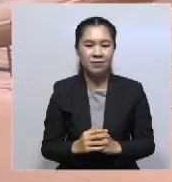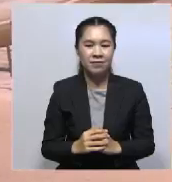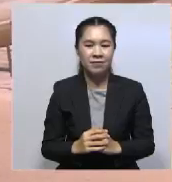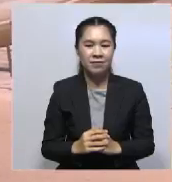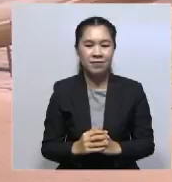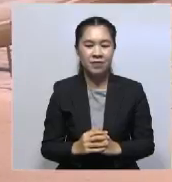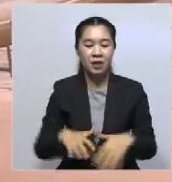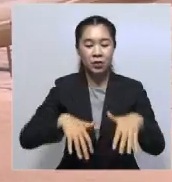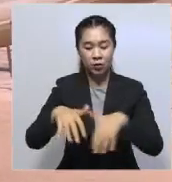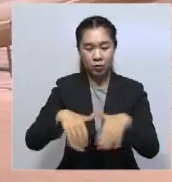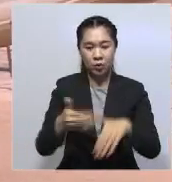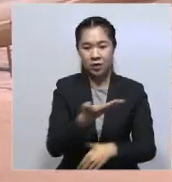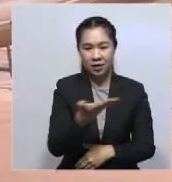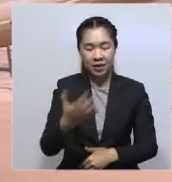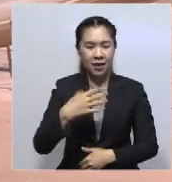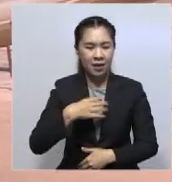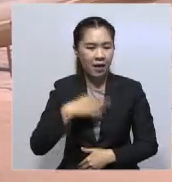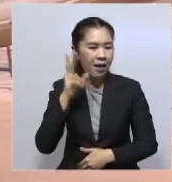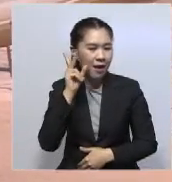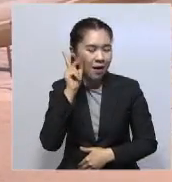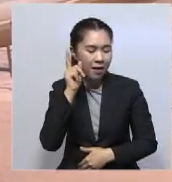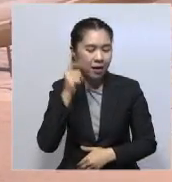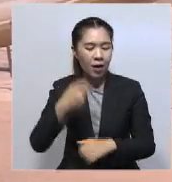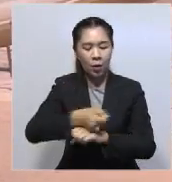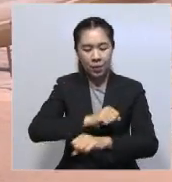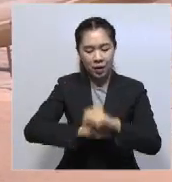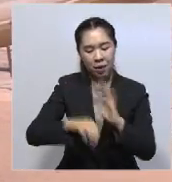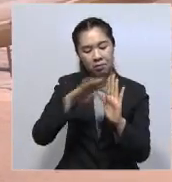สำหรับประชาชนนะครับที่ต้องการรับฟังข่าวสารการปฏิบัติการฝนหลวง